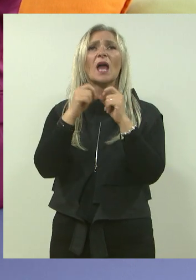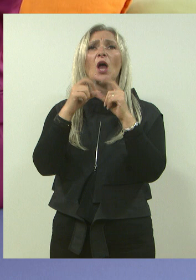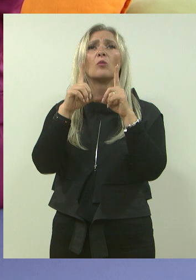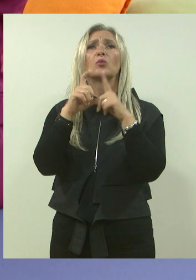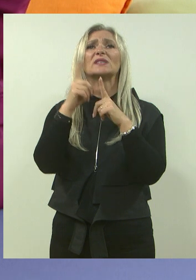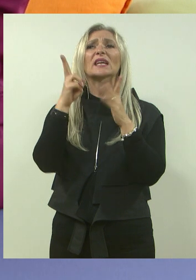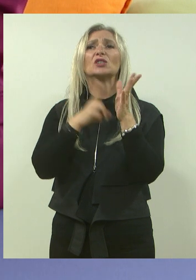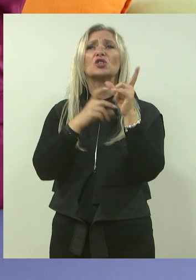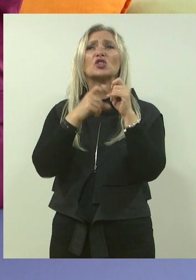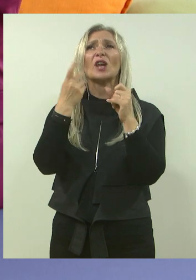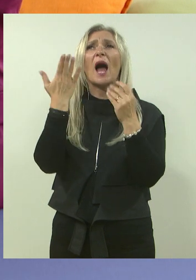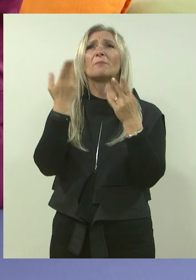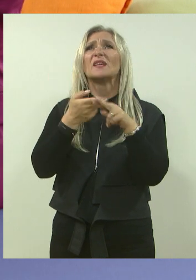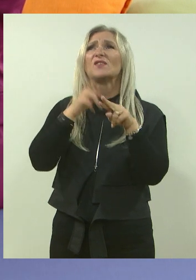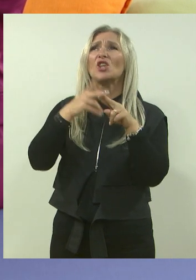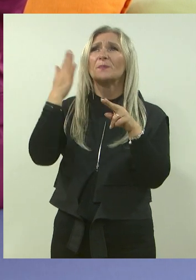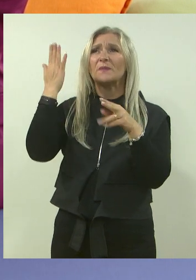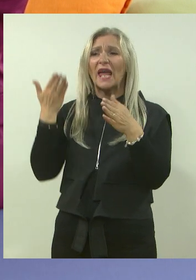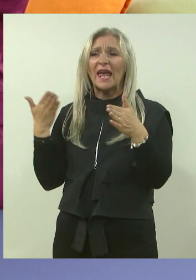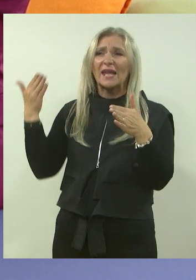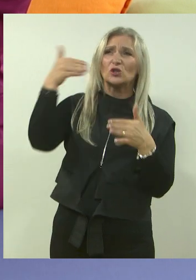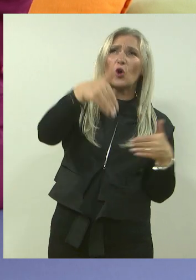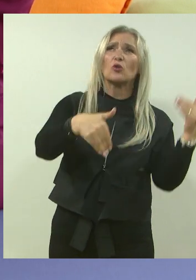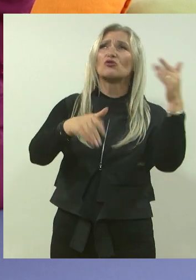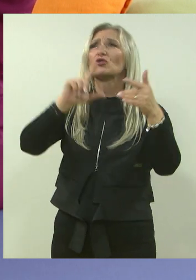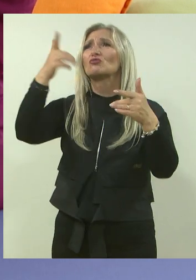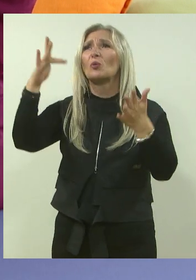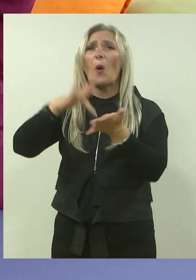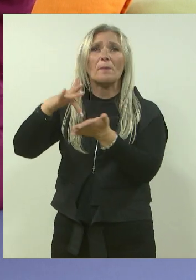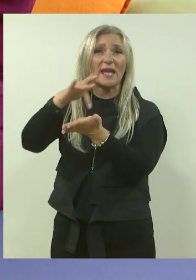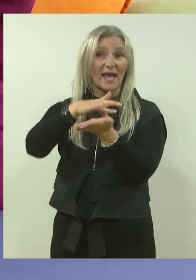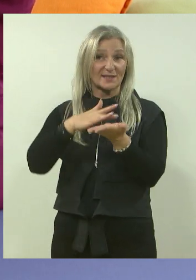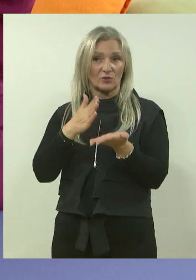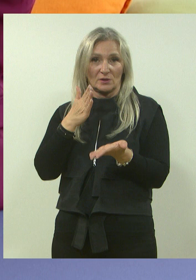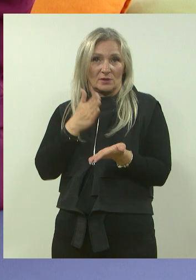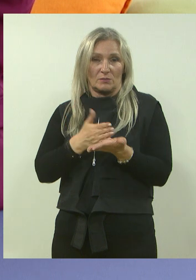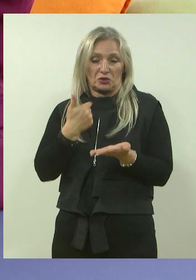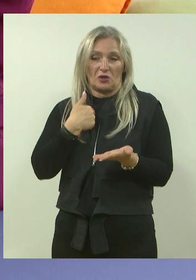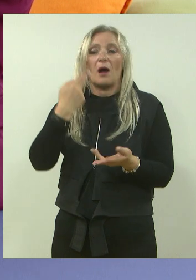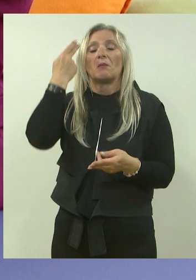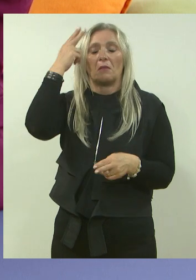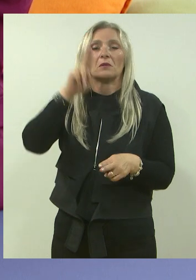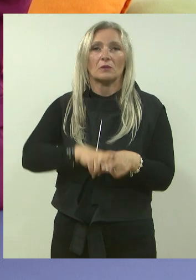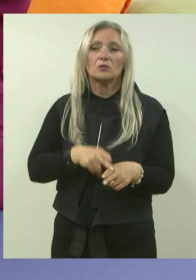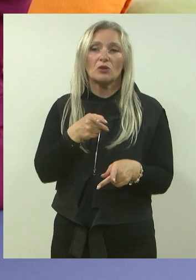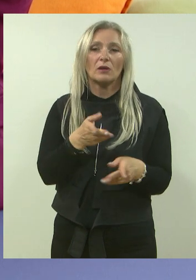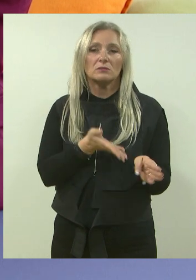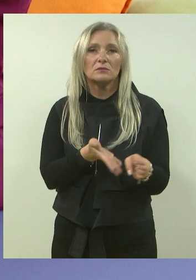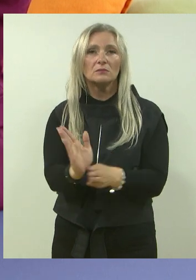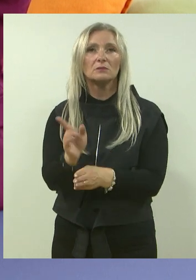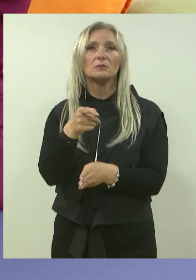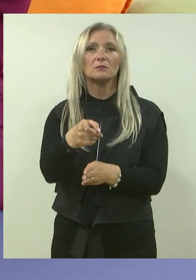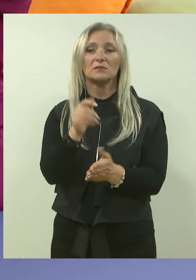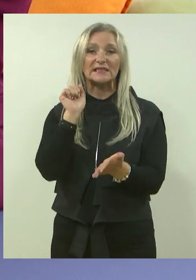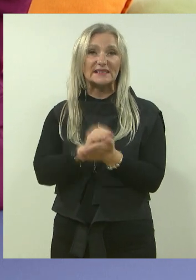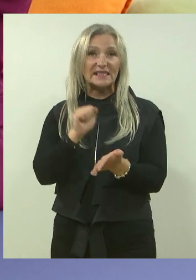naselila, pa su više ljudi iz okolnih krajeva došli u Budinščinu. I nekako, eto, ja sam odlučila ipak krenuti tim putem da tiskamo